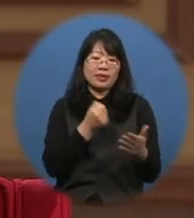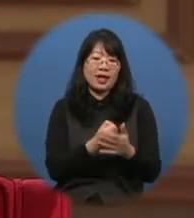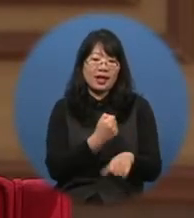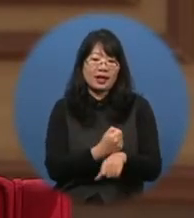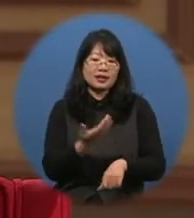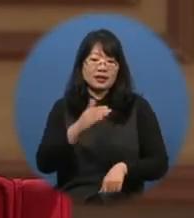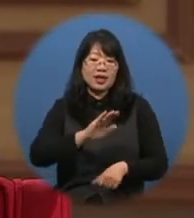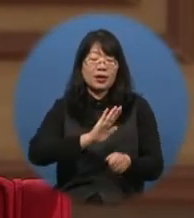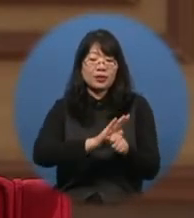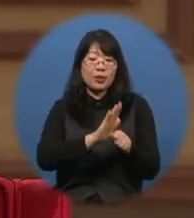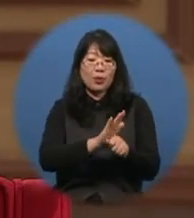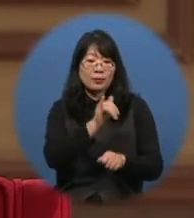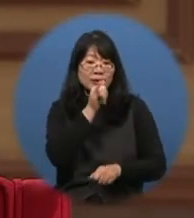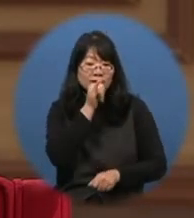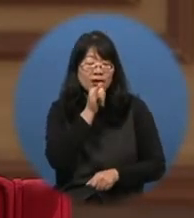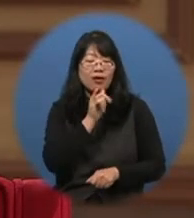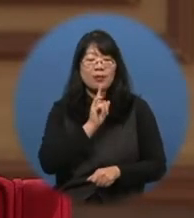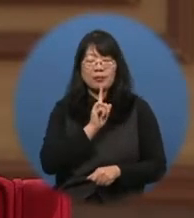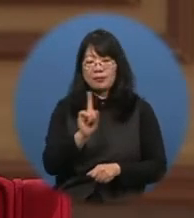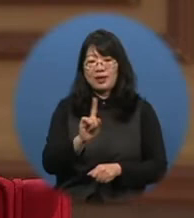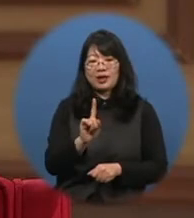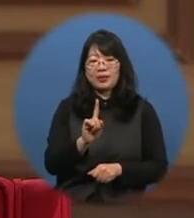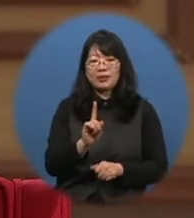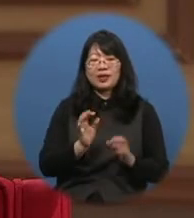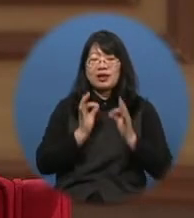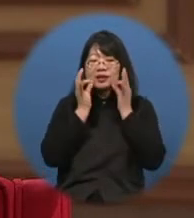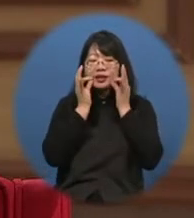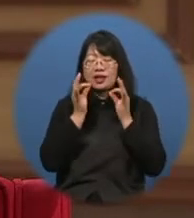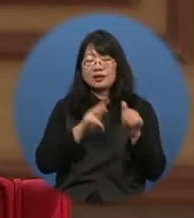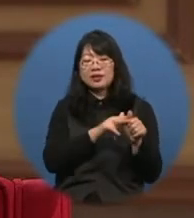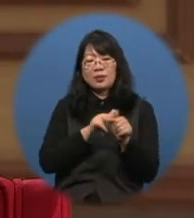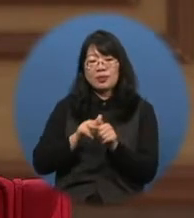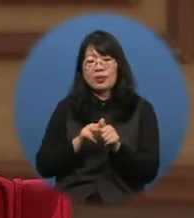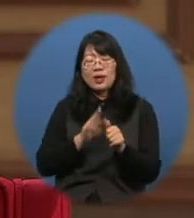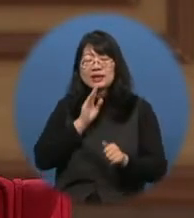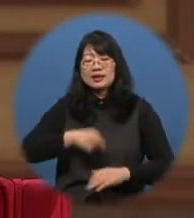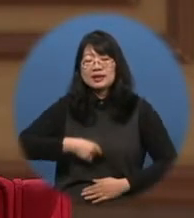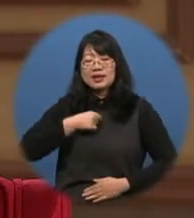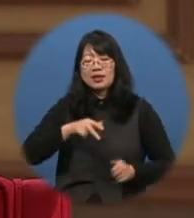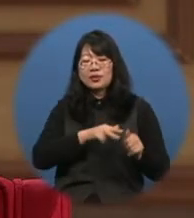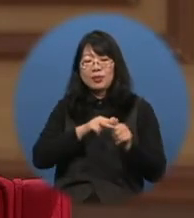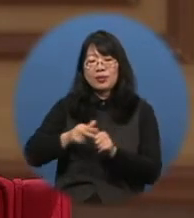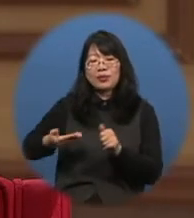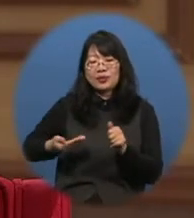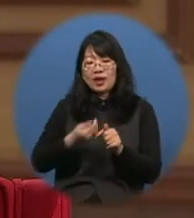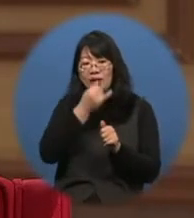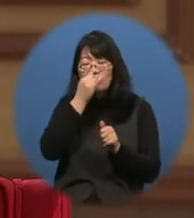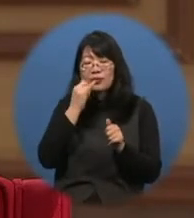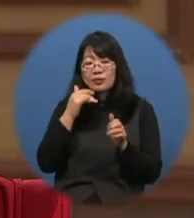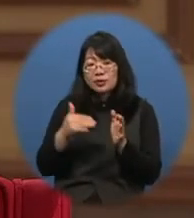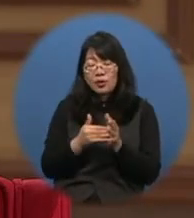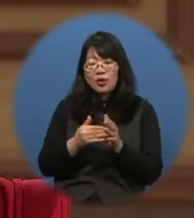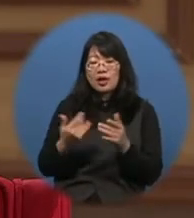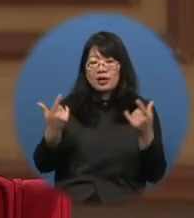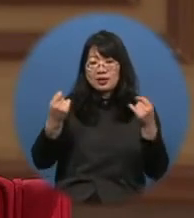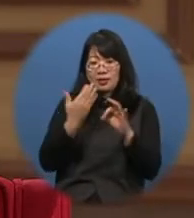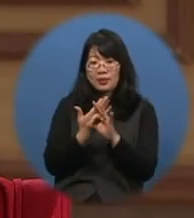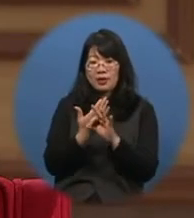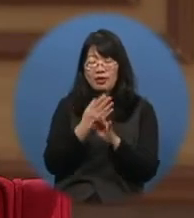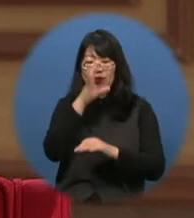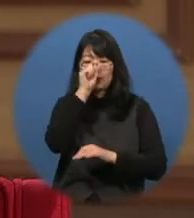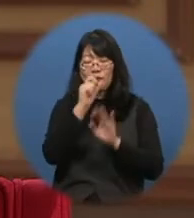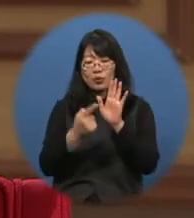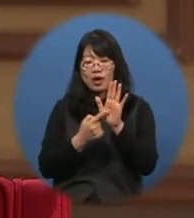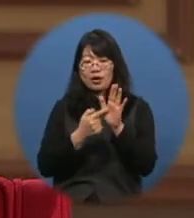하는데 도움이 되는 성실한 정보, 진실한 정보가 제공되고 그렇다면